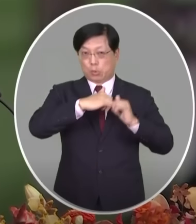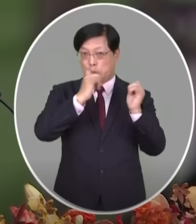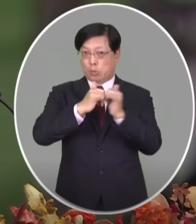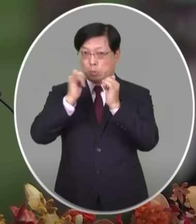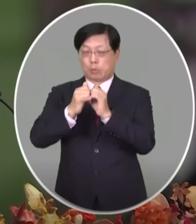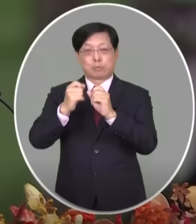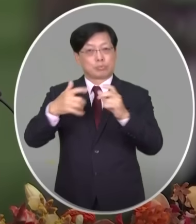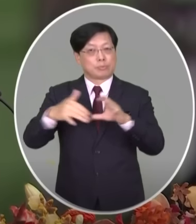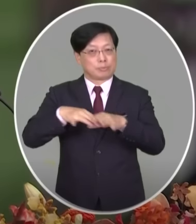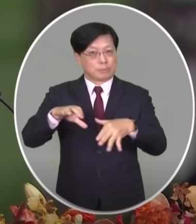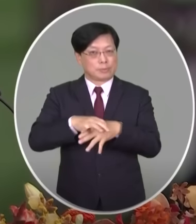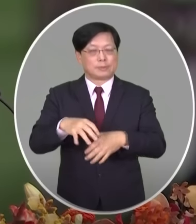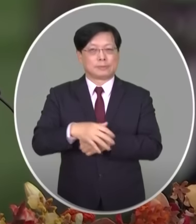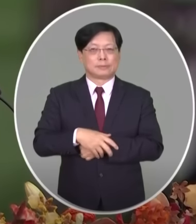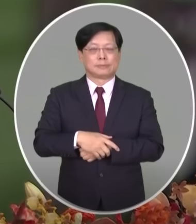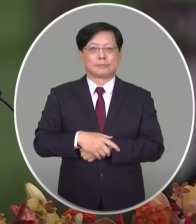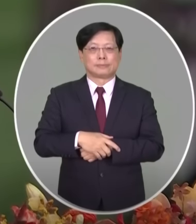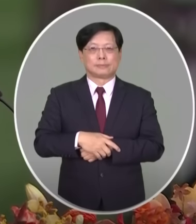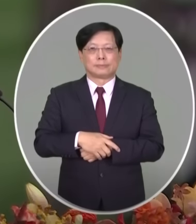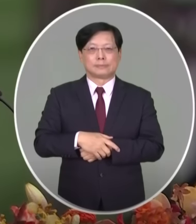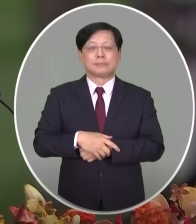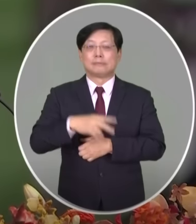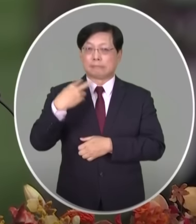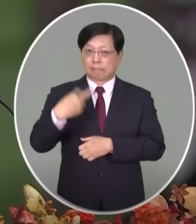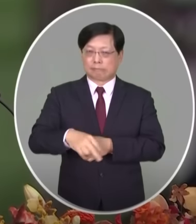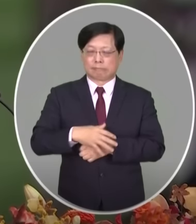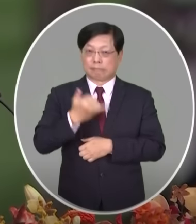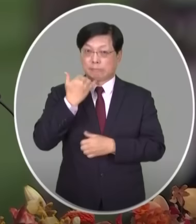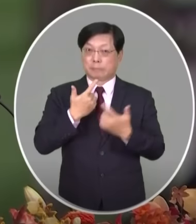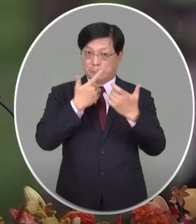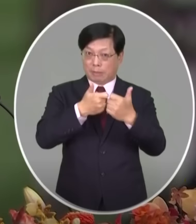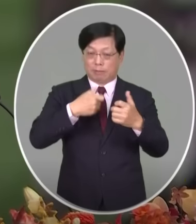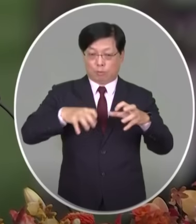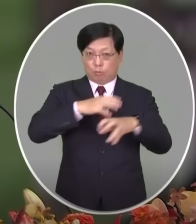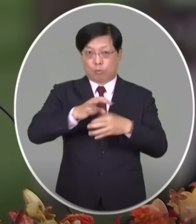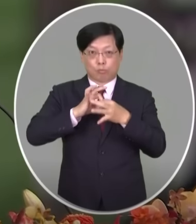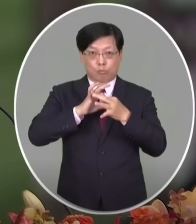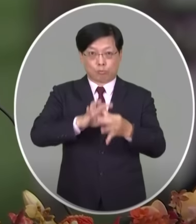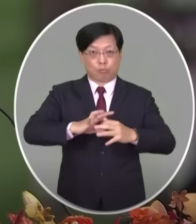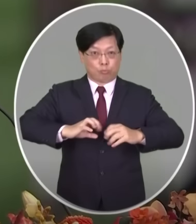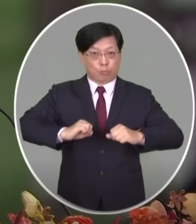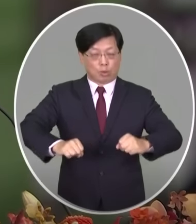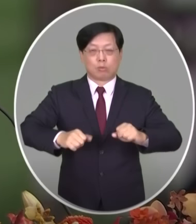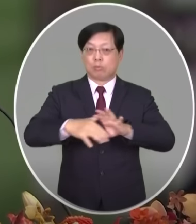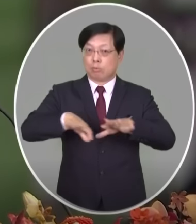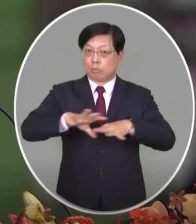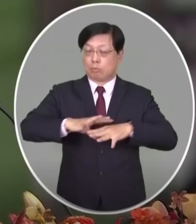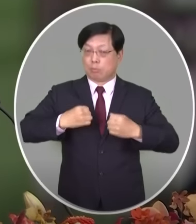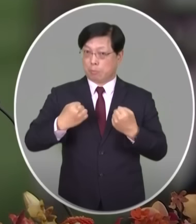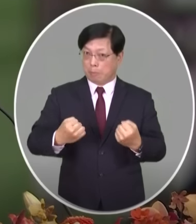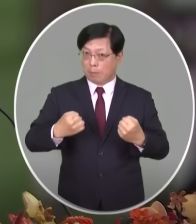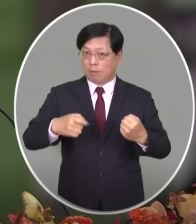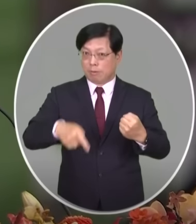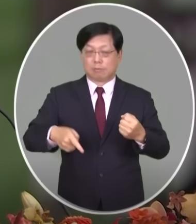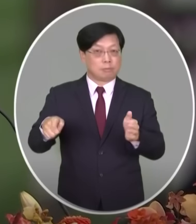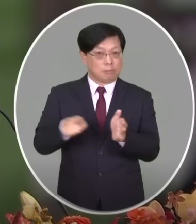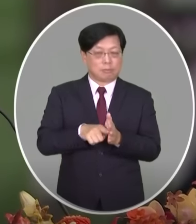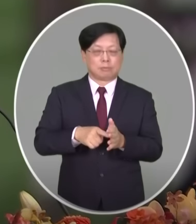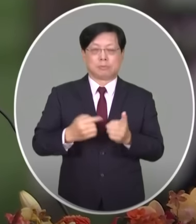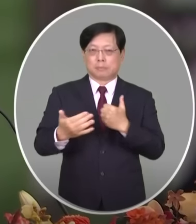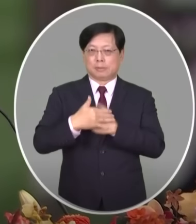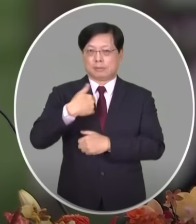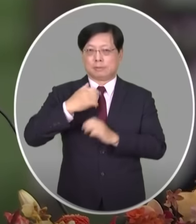文化，以及实践环境永续、文化永续，让国